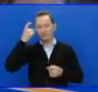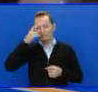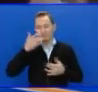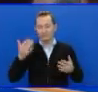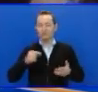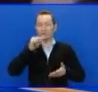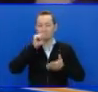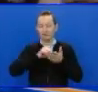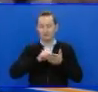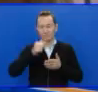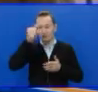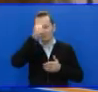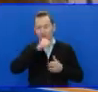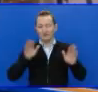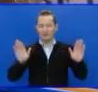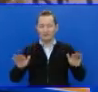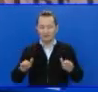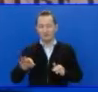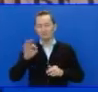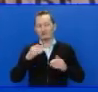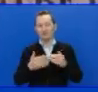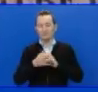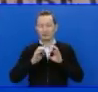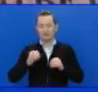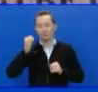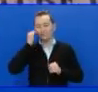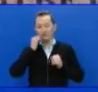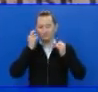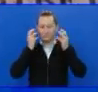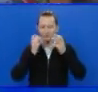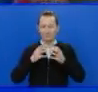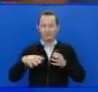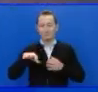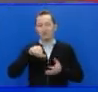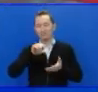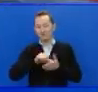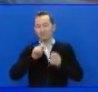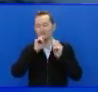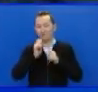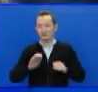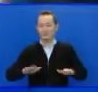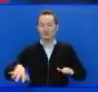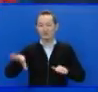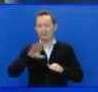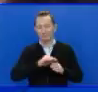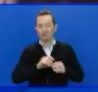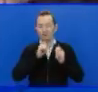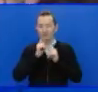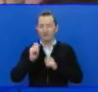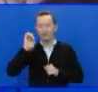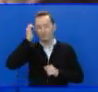жылын шақырып, ескі жылмен қоштасты. Аяз ата мен Ақшақар кештің сәнін кіргізді. Балаларды құралақан